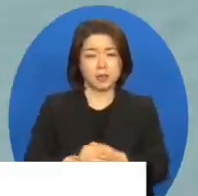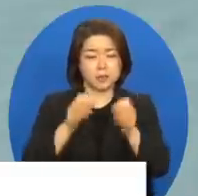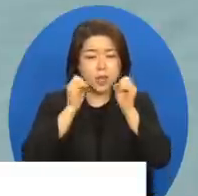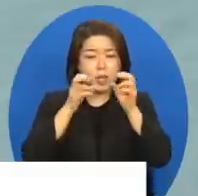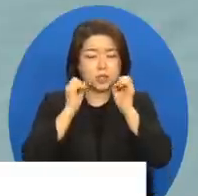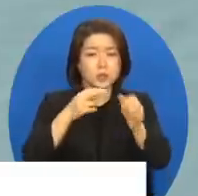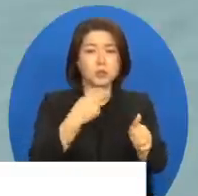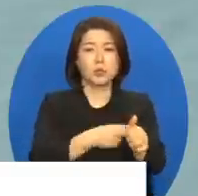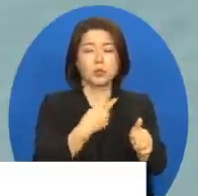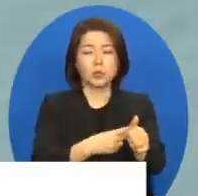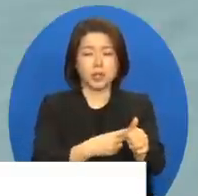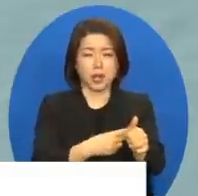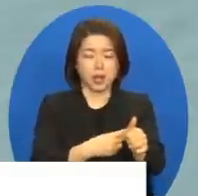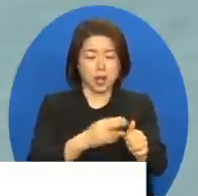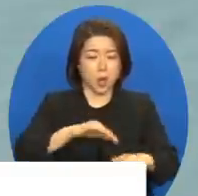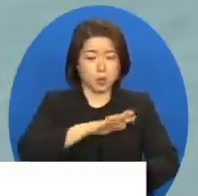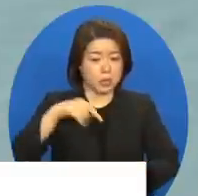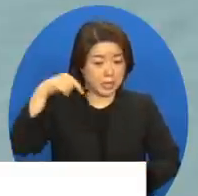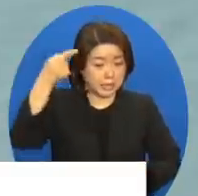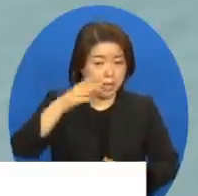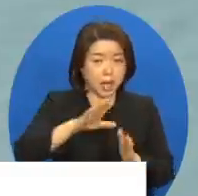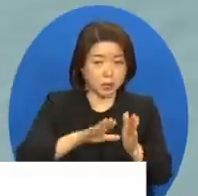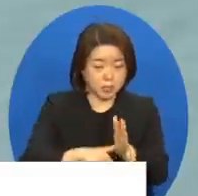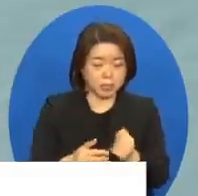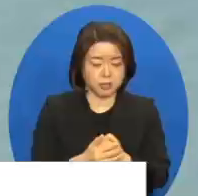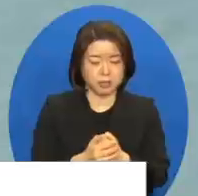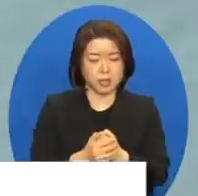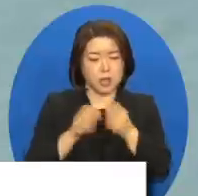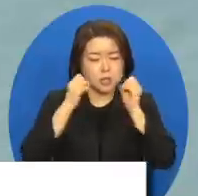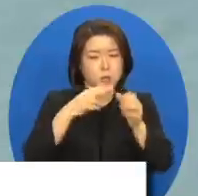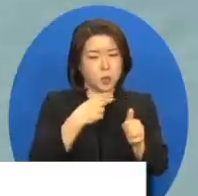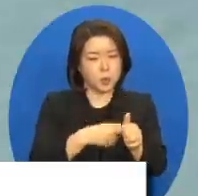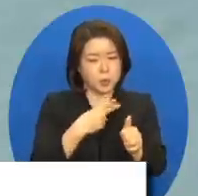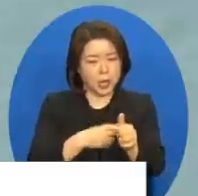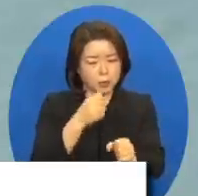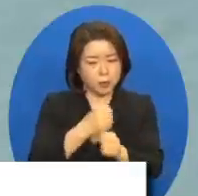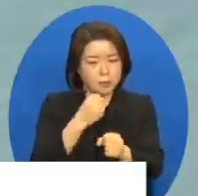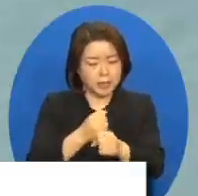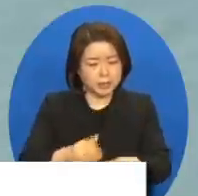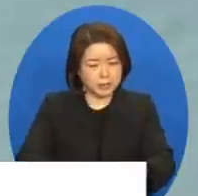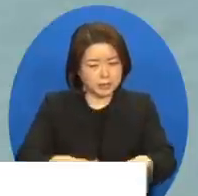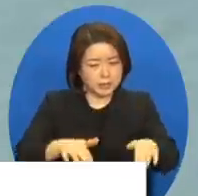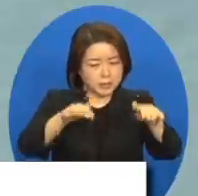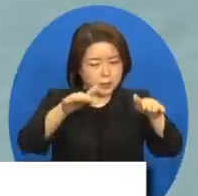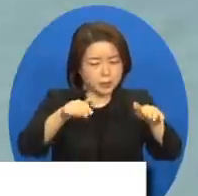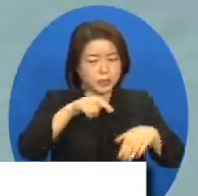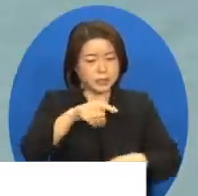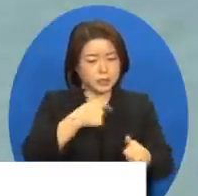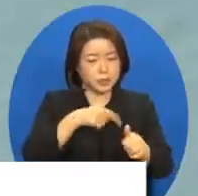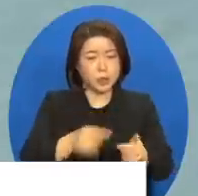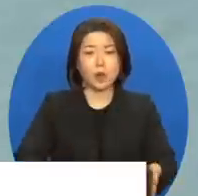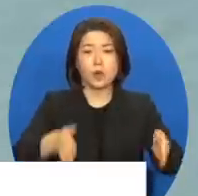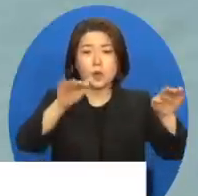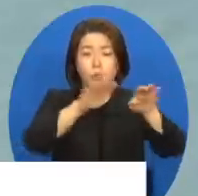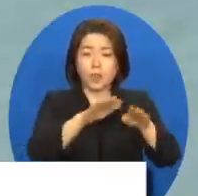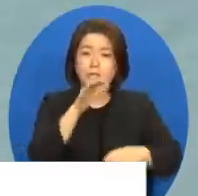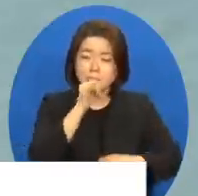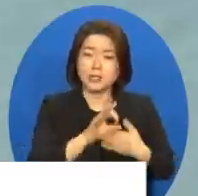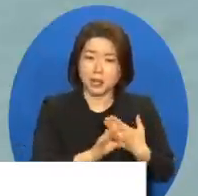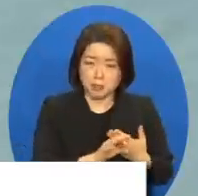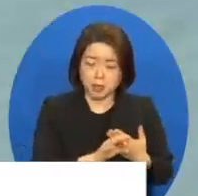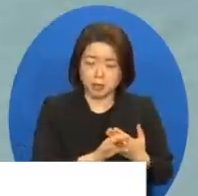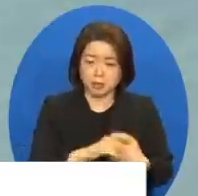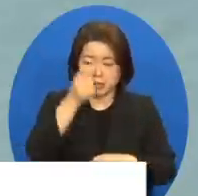선교사를 배출한 우리의 다음 세대를 선교사를 배출하는 교육관이 될 수 있다면 이건